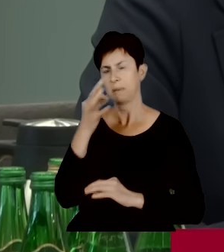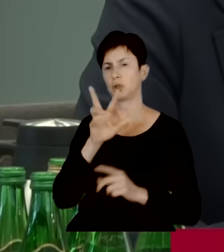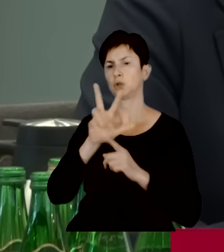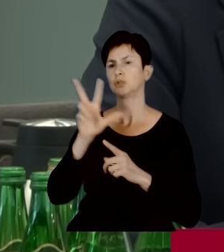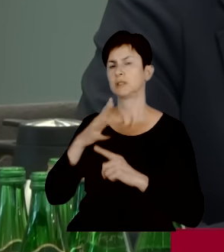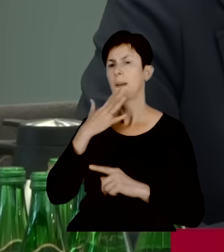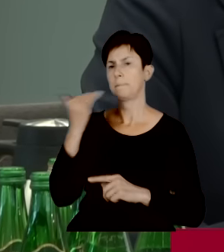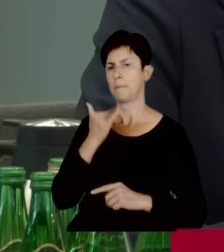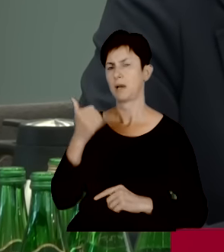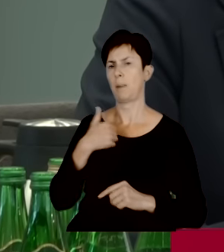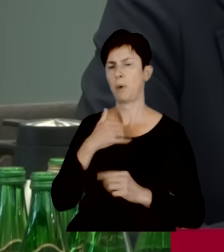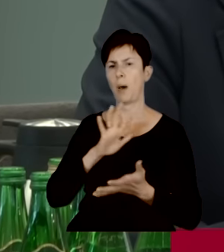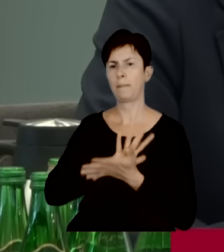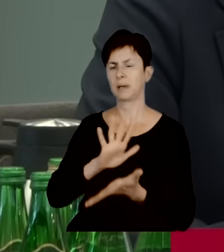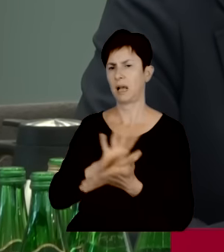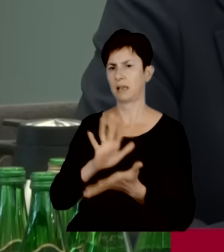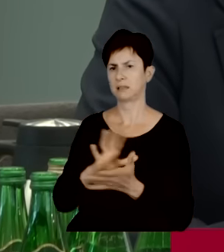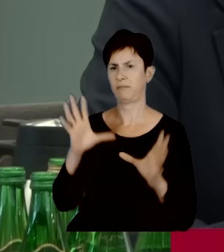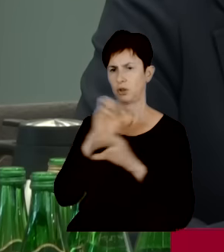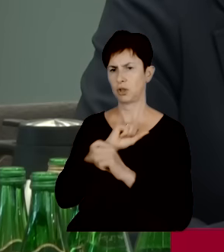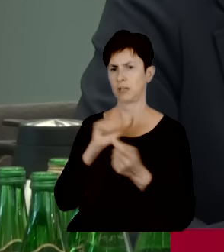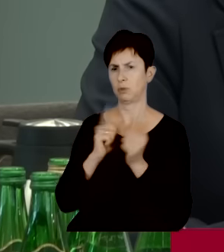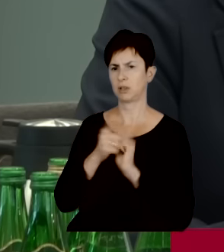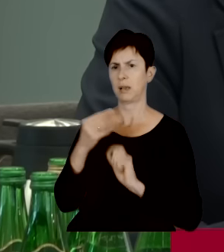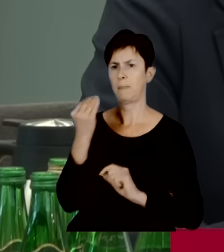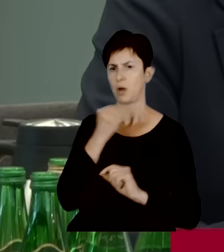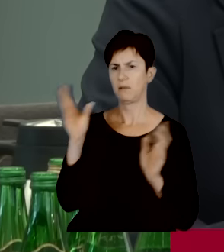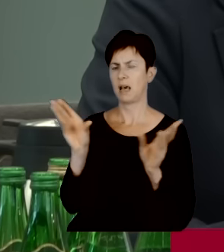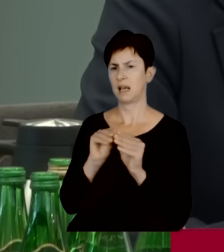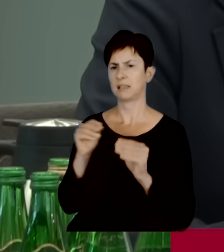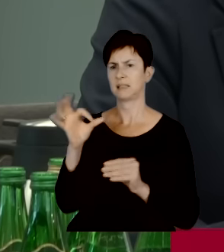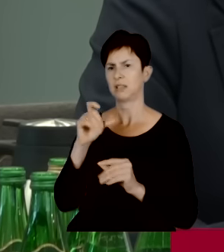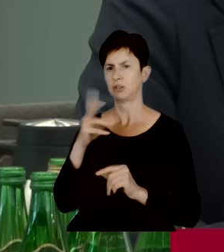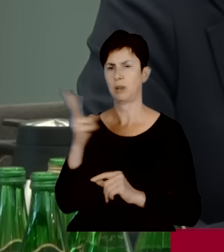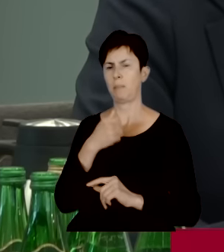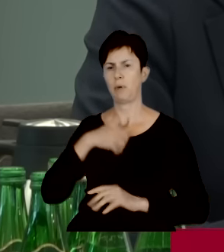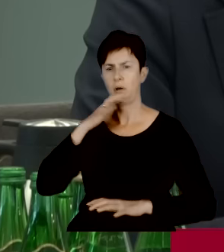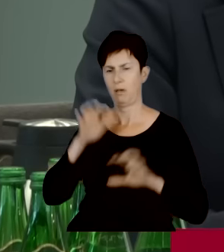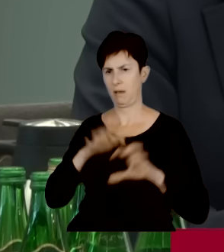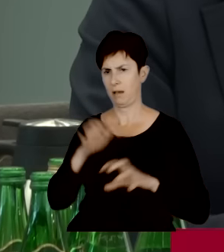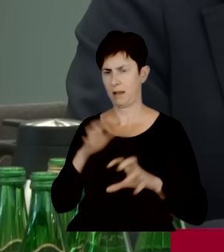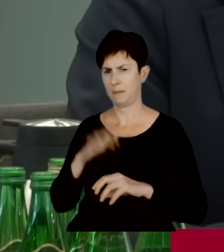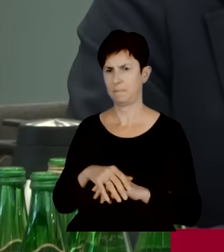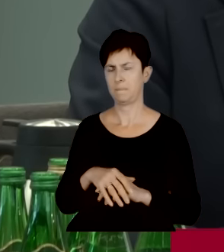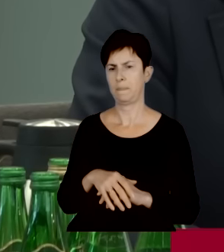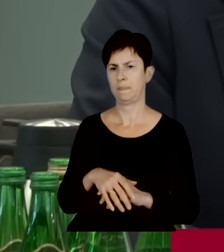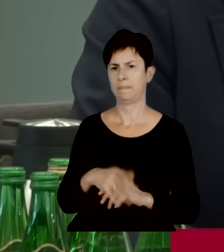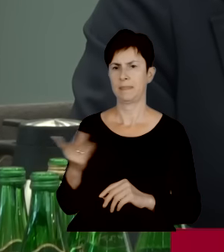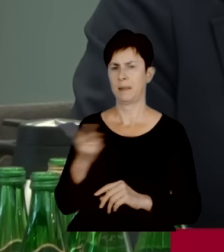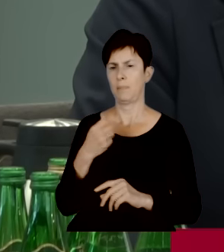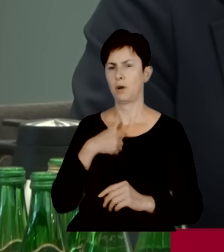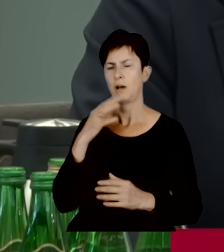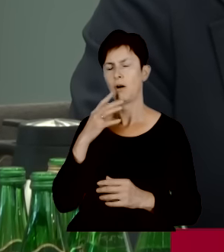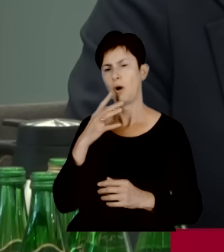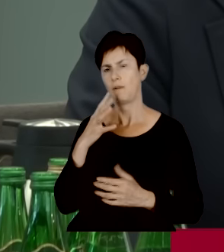materiały prasowe wieczorne spotkanie Mateusza morawieckiego Jacka Sasina pośmiali się według relacji Med panowie wykorzystali okazję do